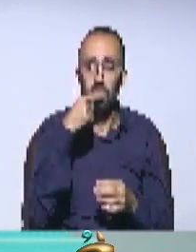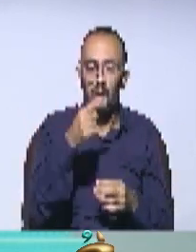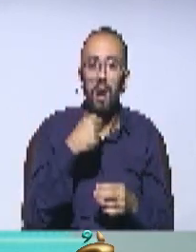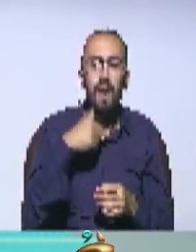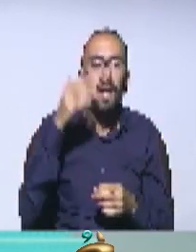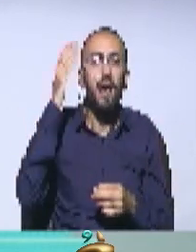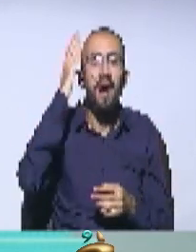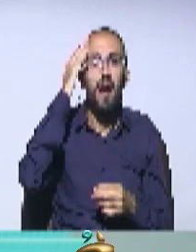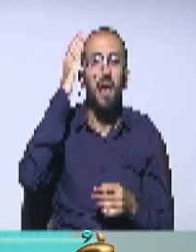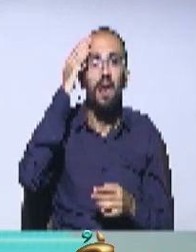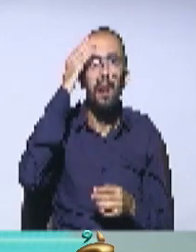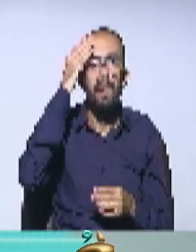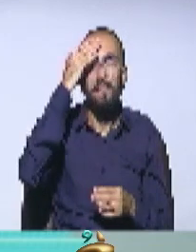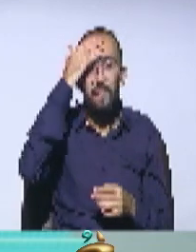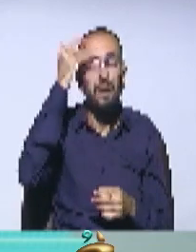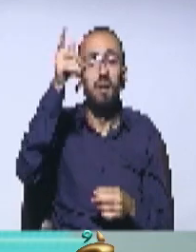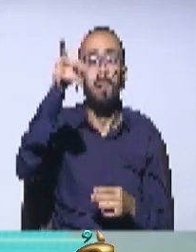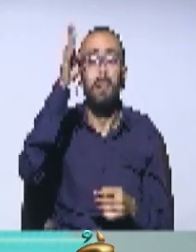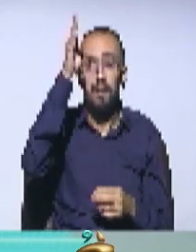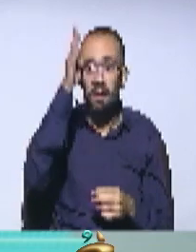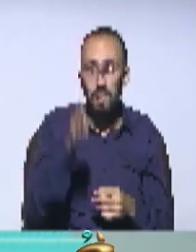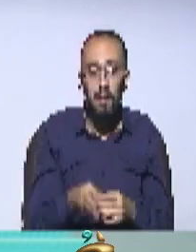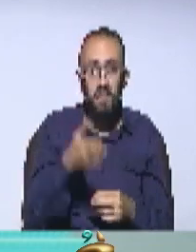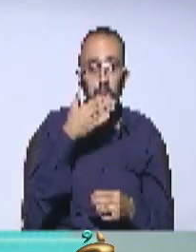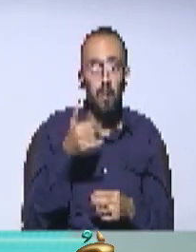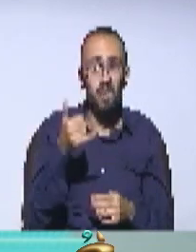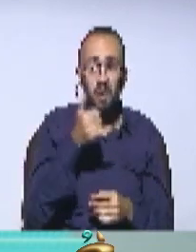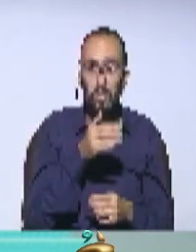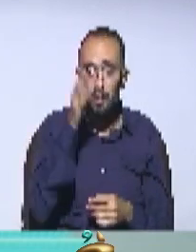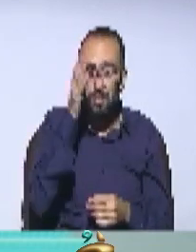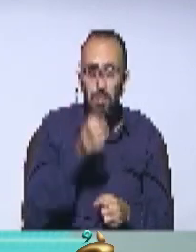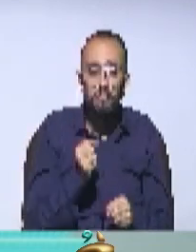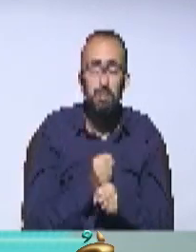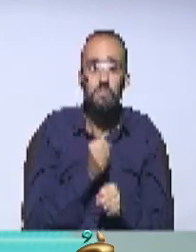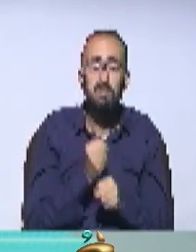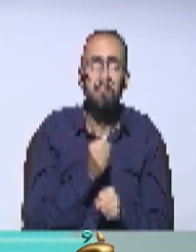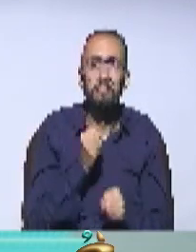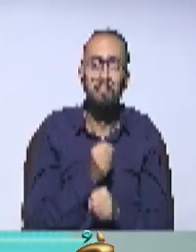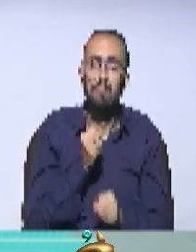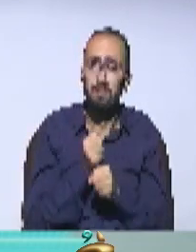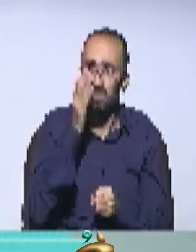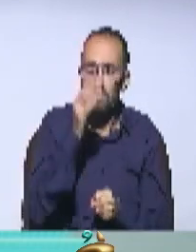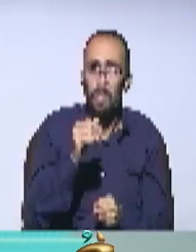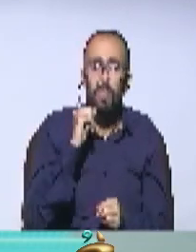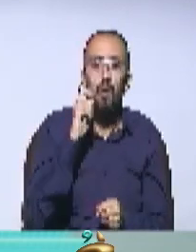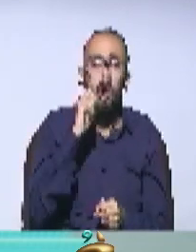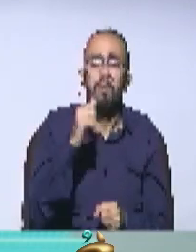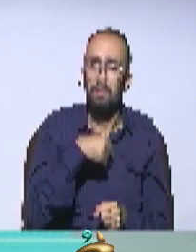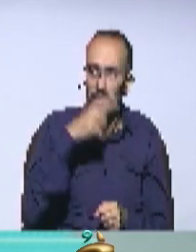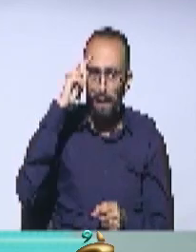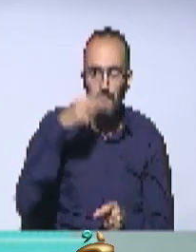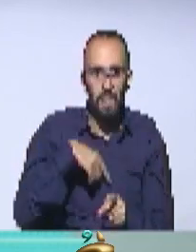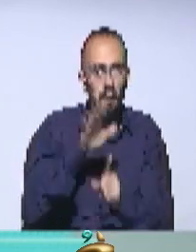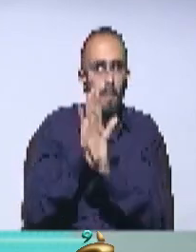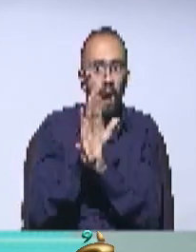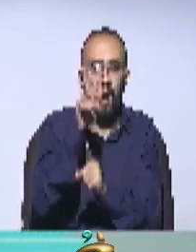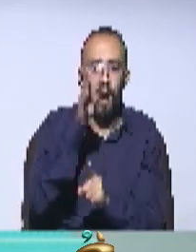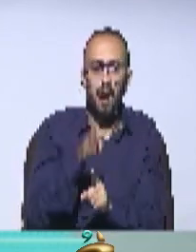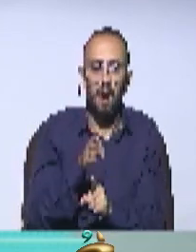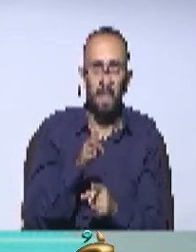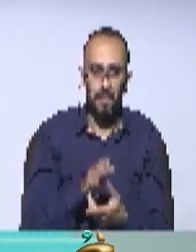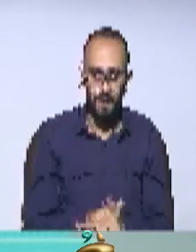أنا أعرف موقفه جيدا وأعرف ماذا قدم. هناك صفحات كثيرة ربما كشف قداسة